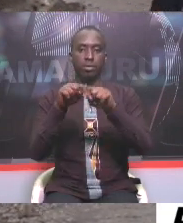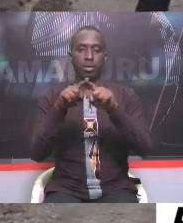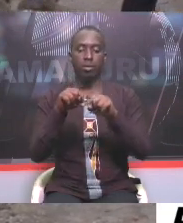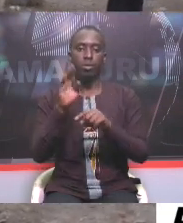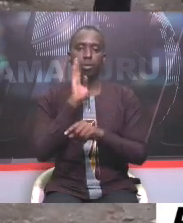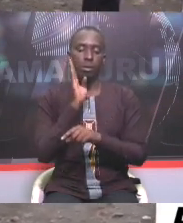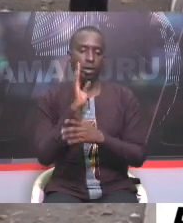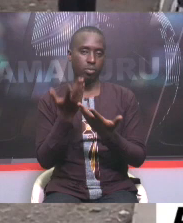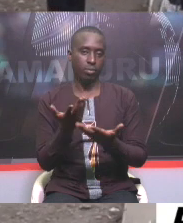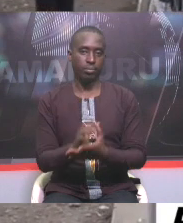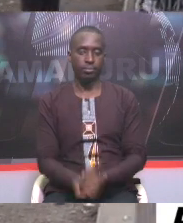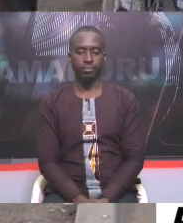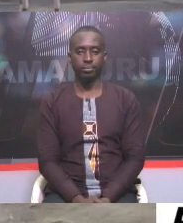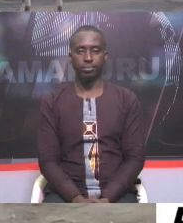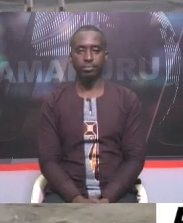bw'ibinyoma babeshwe